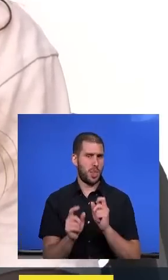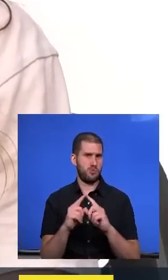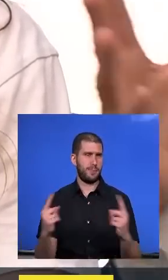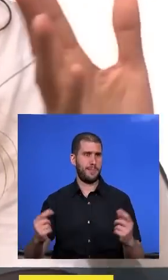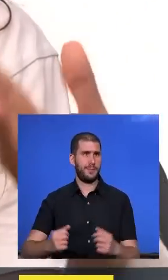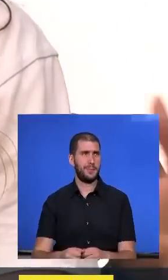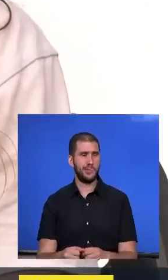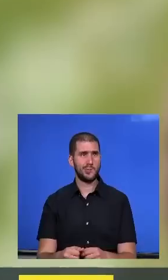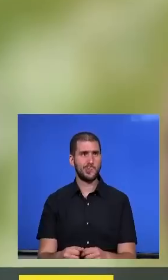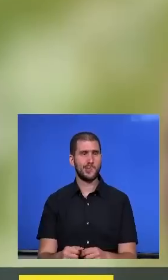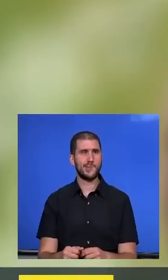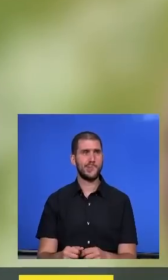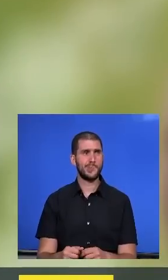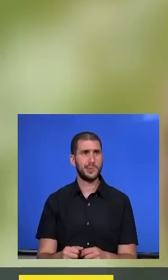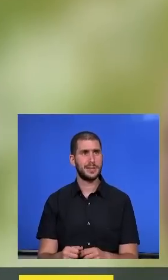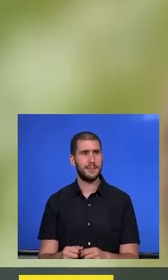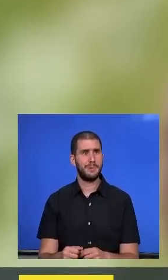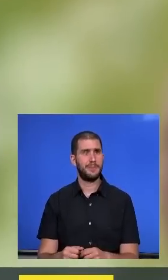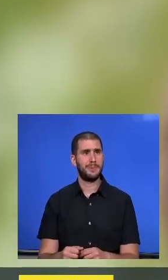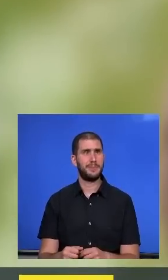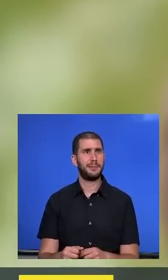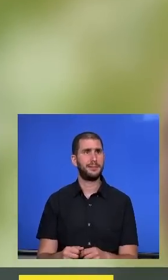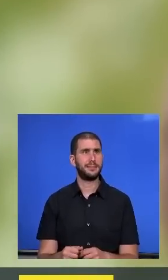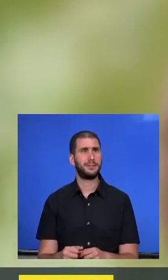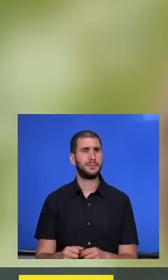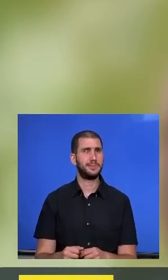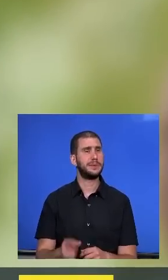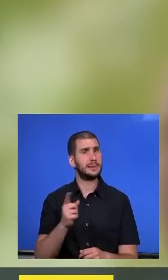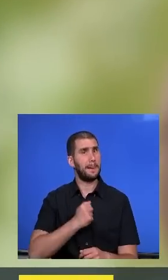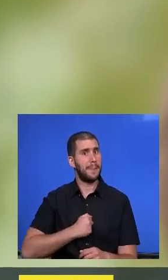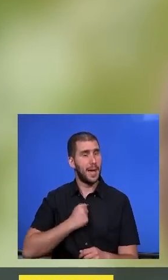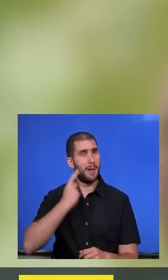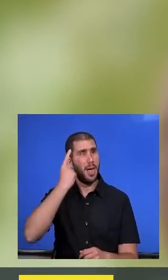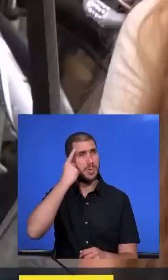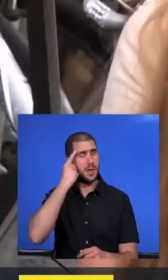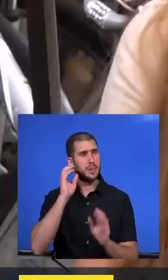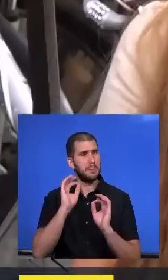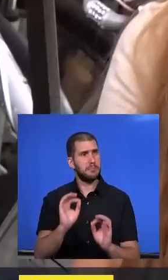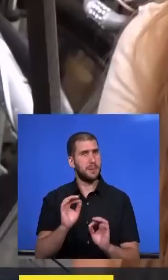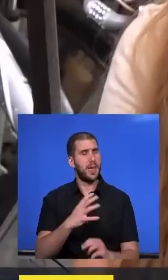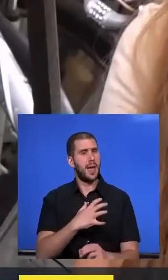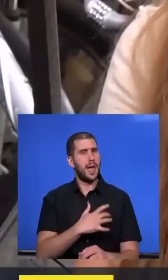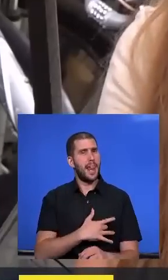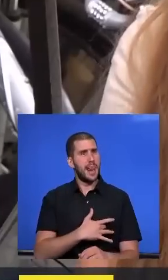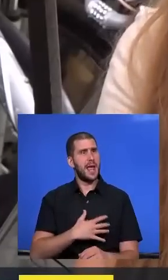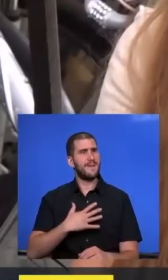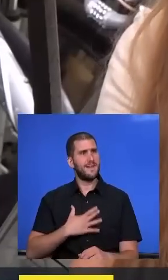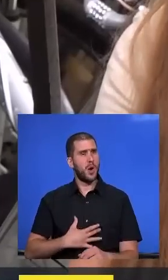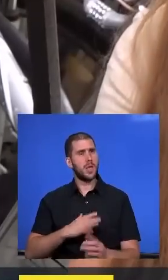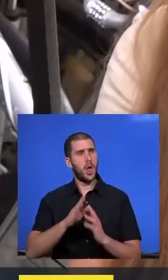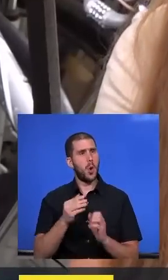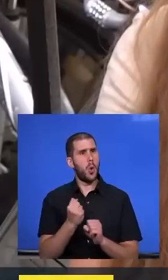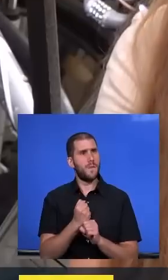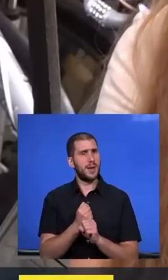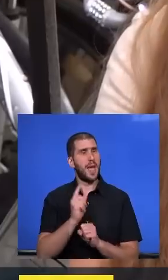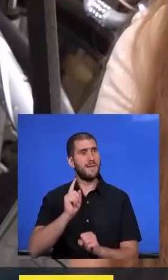she certainly had plenty of love for all people. זה מנחם לדעת שהלב והריאות הכל כאילו פועל,